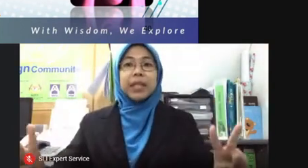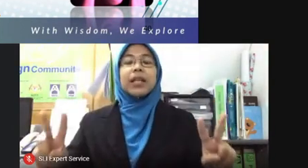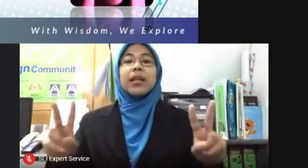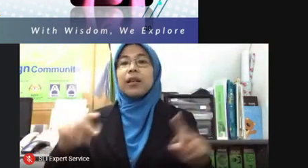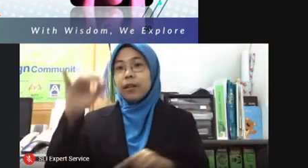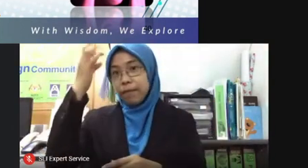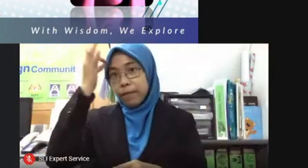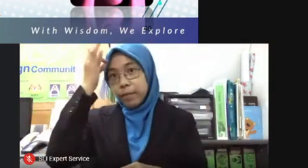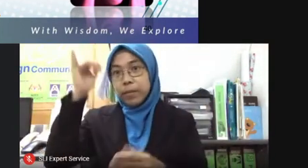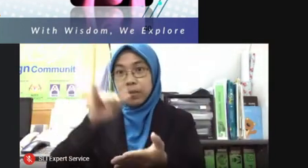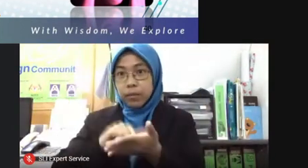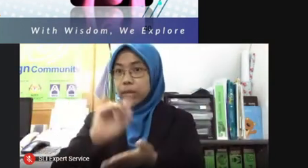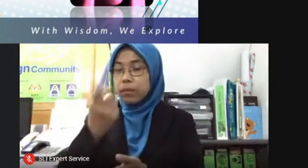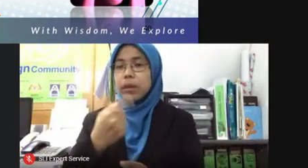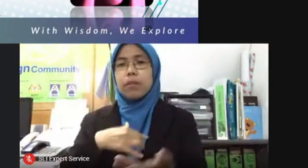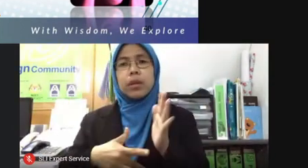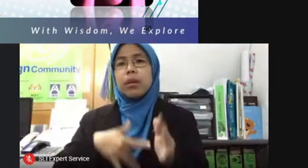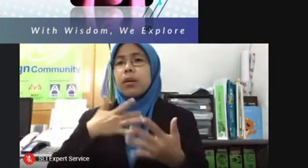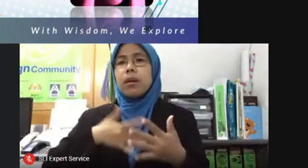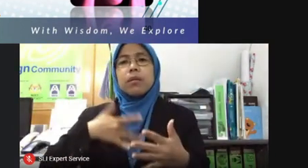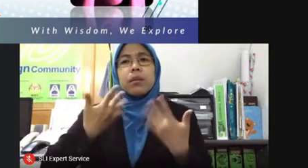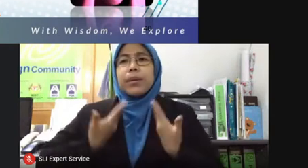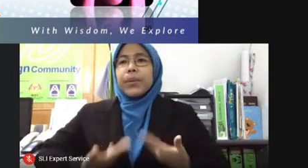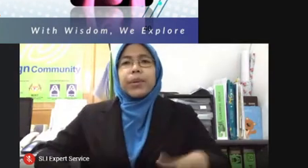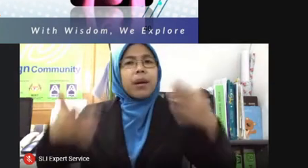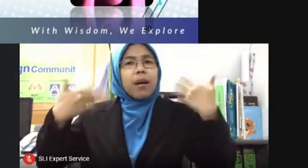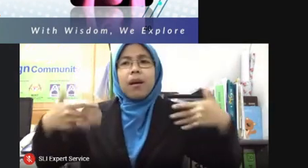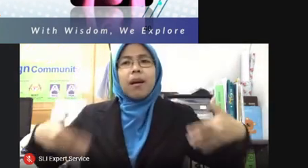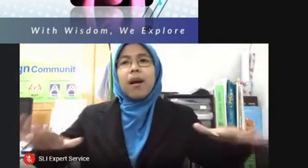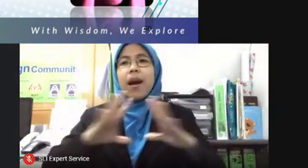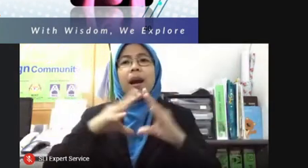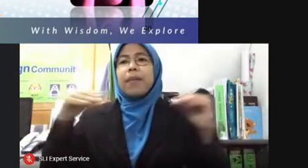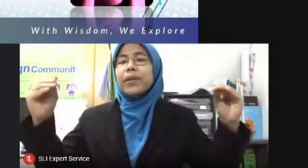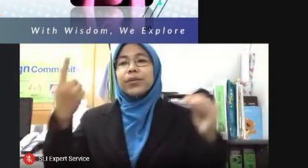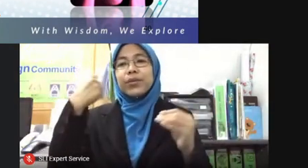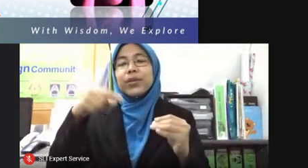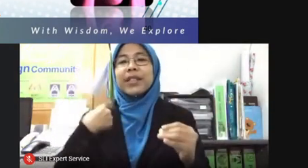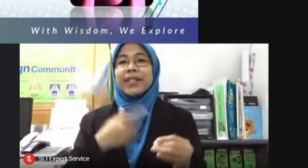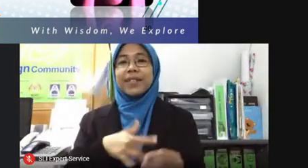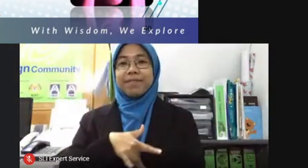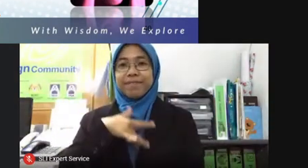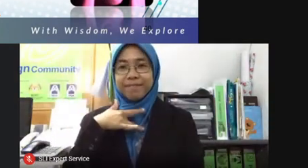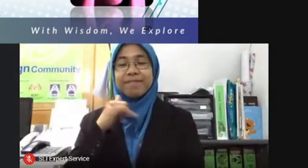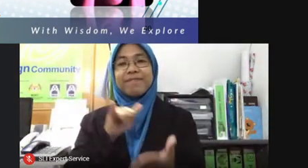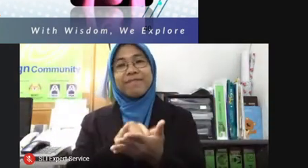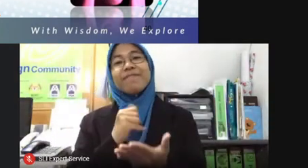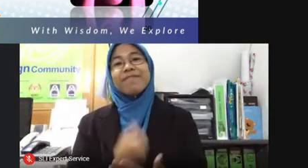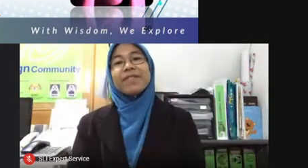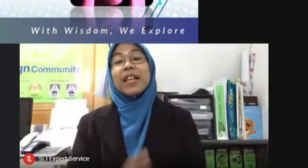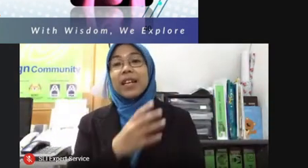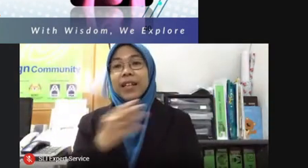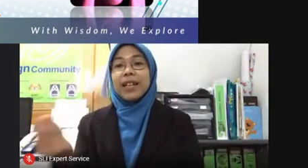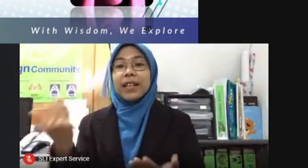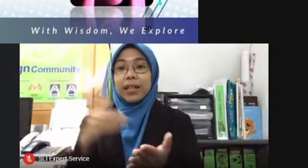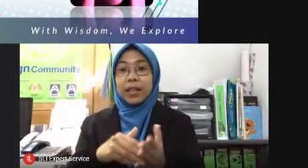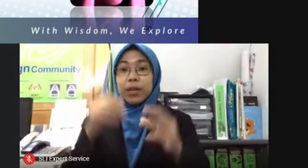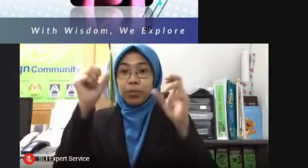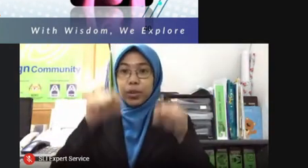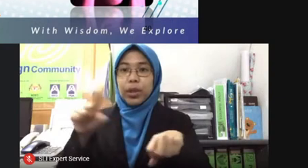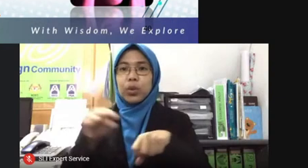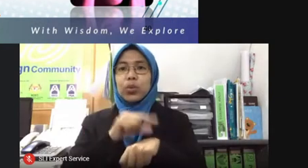itu. Kita fikirkan kelegaan yang akan kita rasai selepas kita public speaking. Dan juga boleh juga